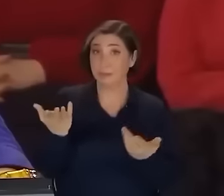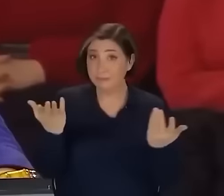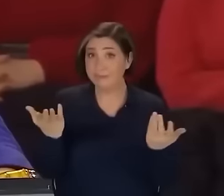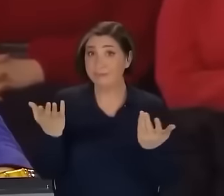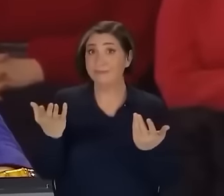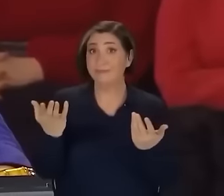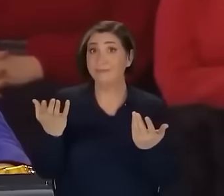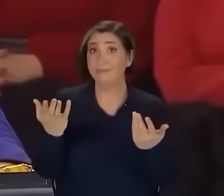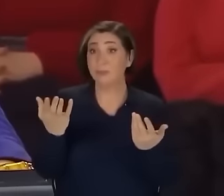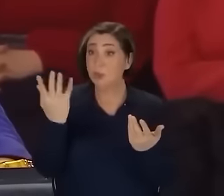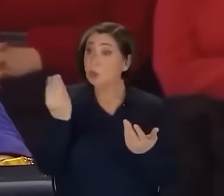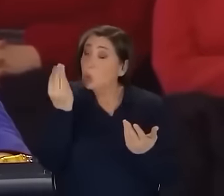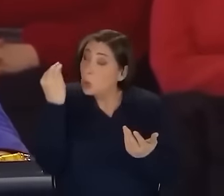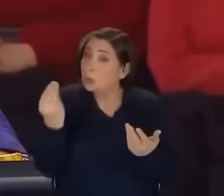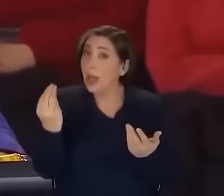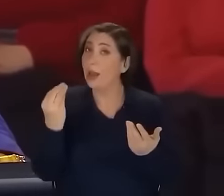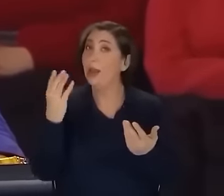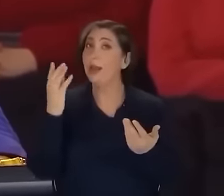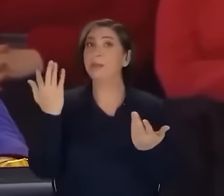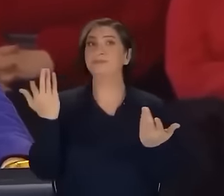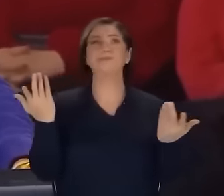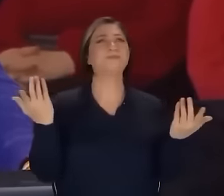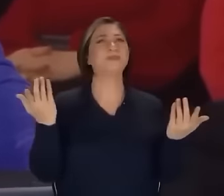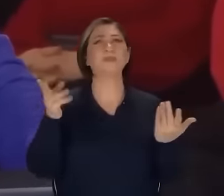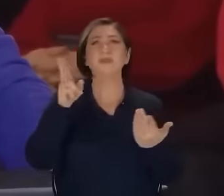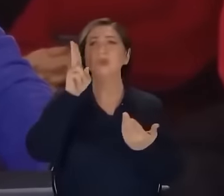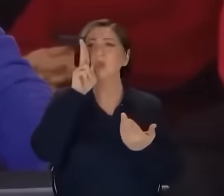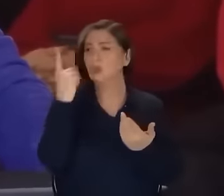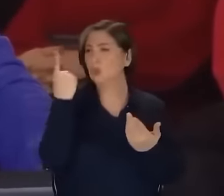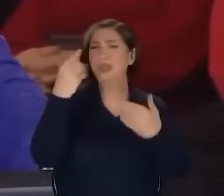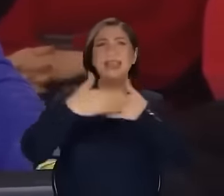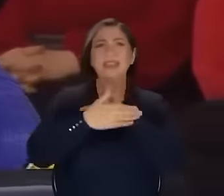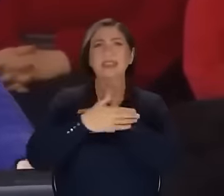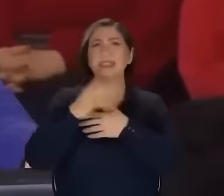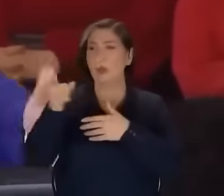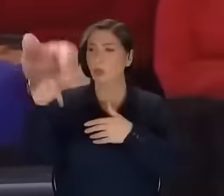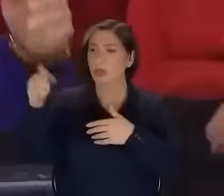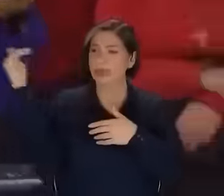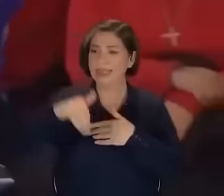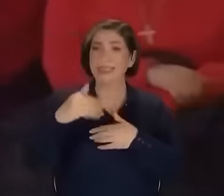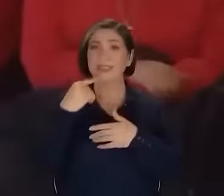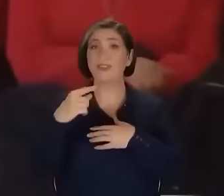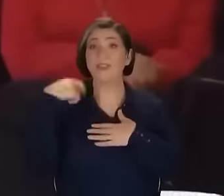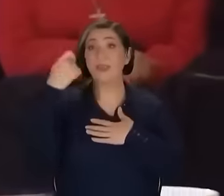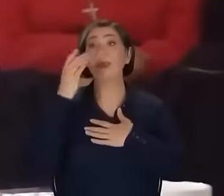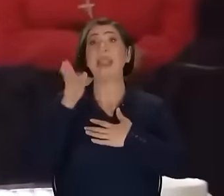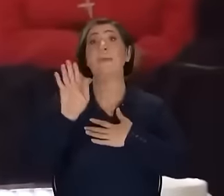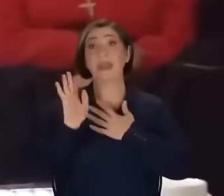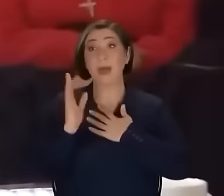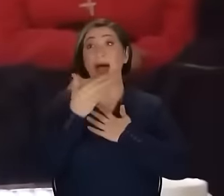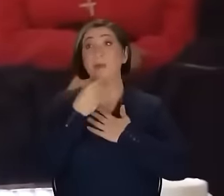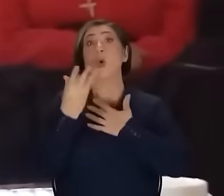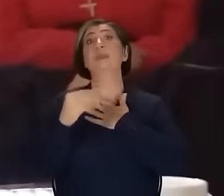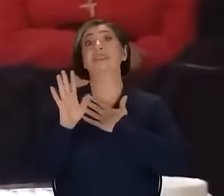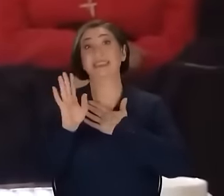mi? Yani çok güzel. Bunu yani şimdi şeyse son dün gece işte sen bugün geleceksin dedim ki filme gidemedim bari